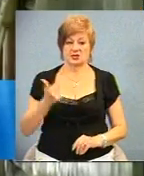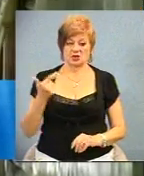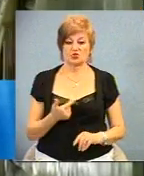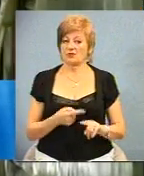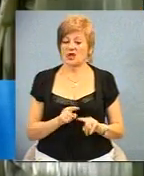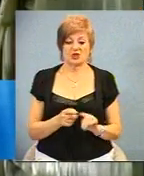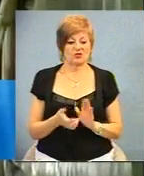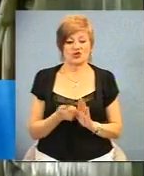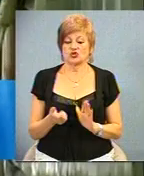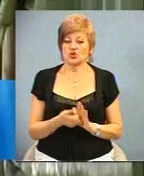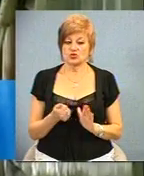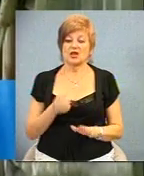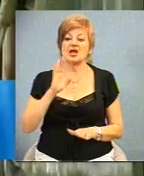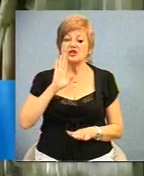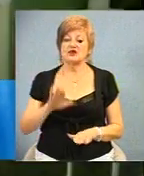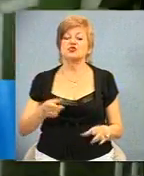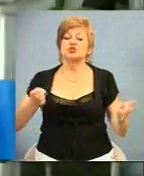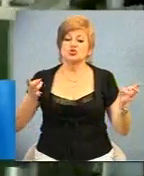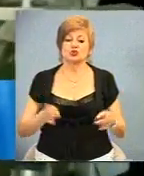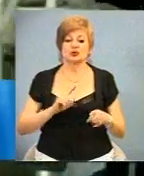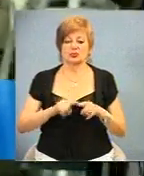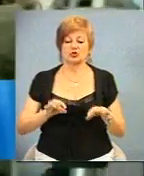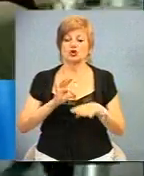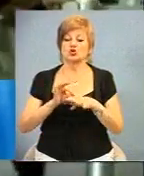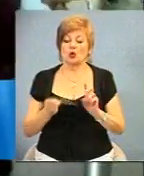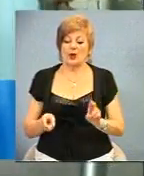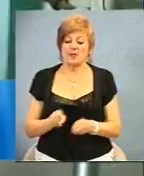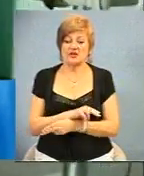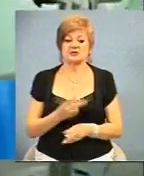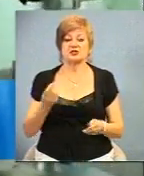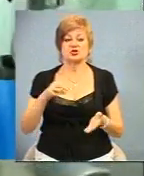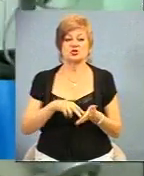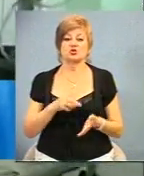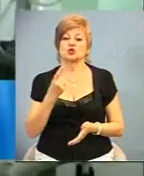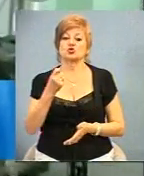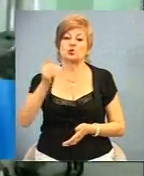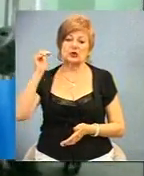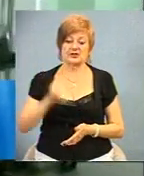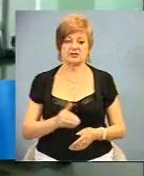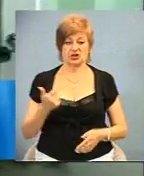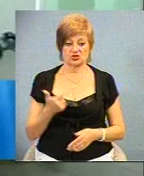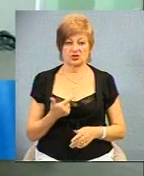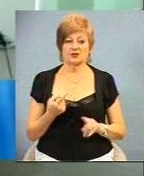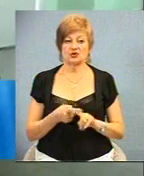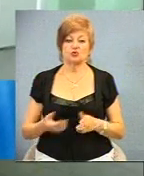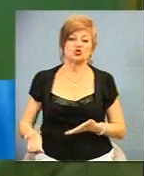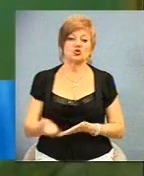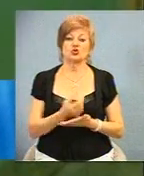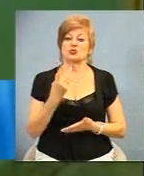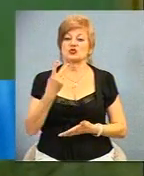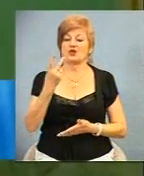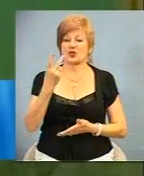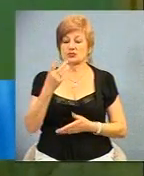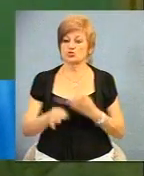цього недостатньо. Дівчинка потребує негайної пересадки шкіри, що вартує близько 100 тисяч гривень. Кошти необхідно зібрати протягом